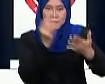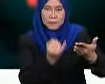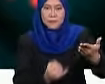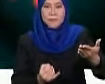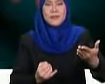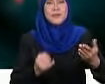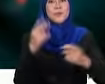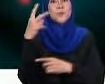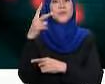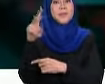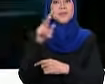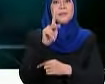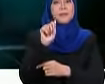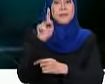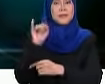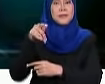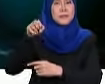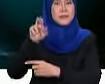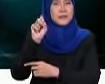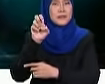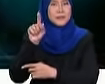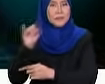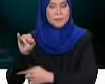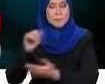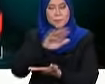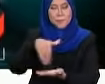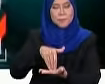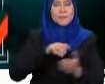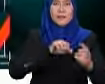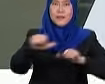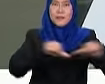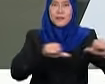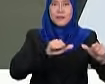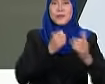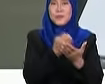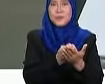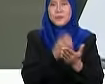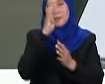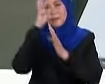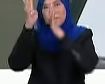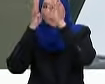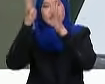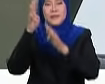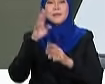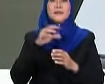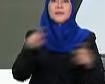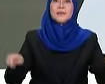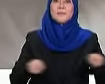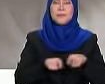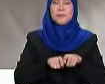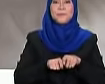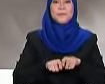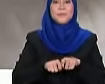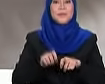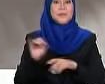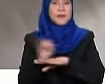seluas 2000 kaki persegi di bangunan pusat creativity ekonomi dan inovasi xenyx di taman Perindustrian